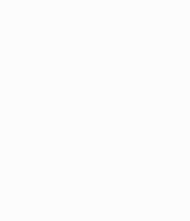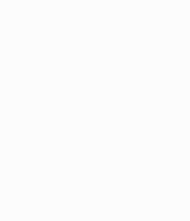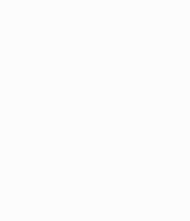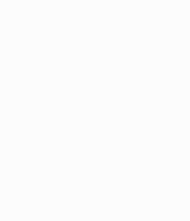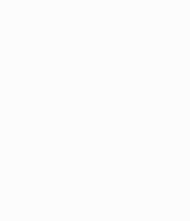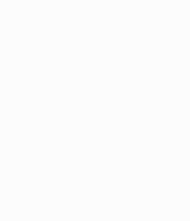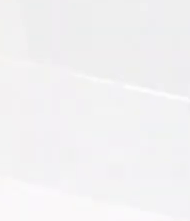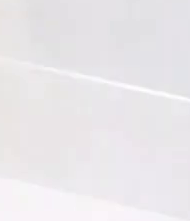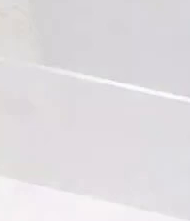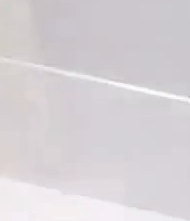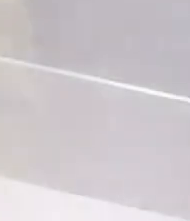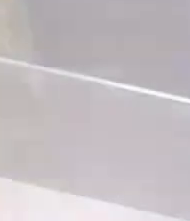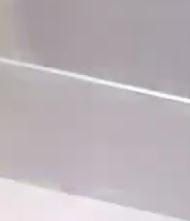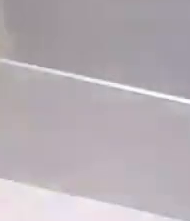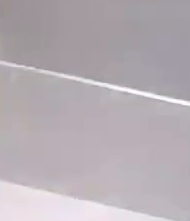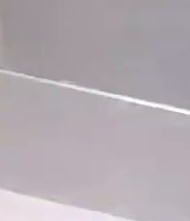KPM.